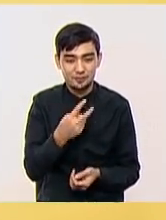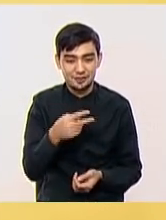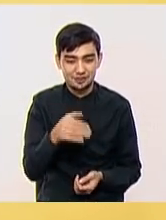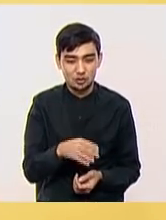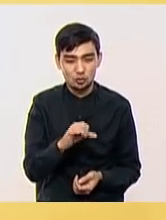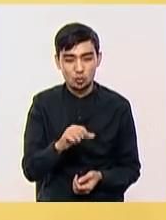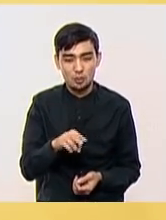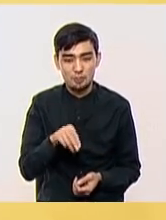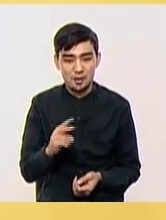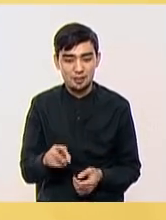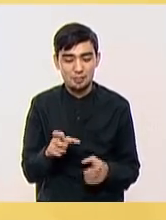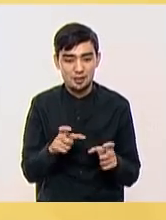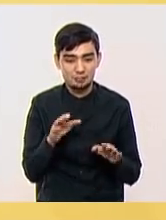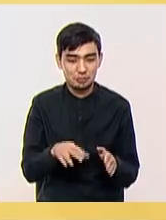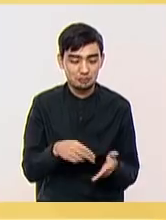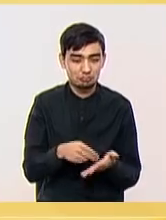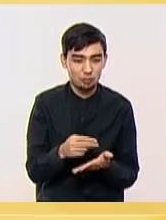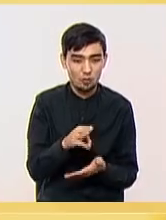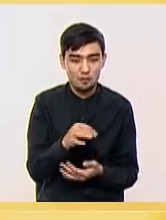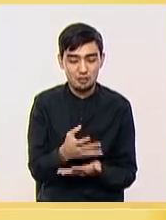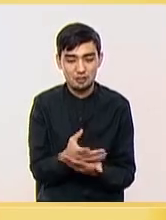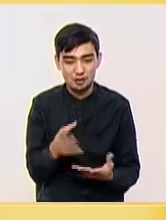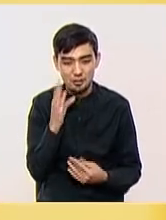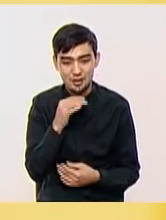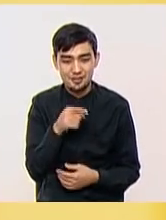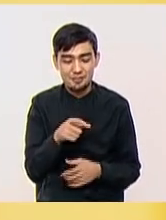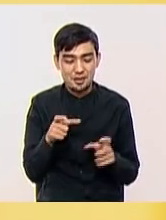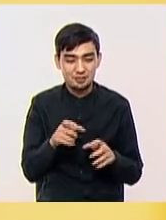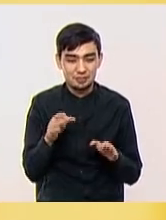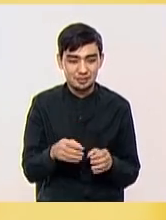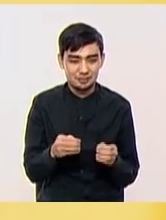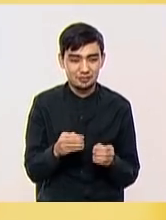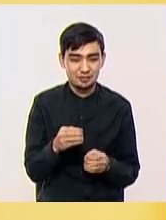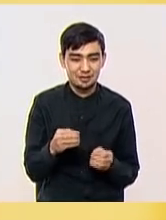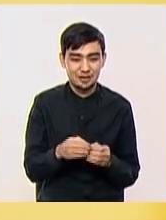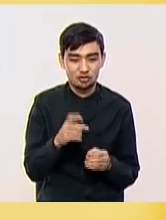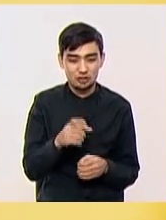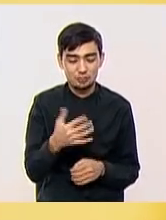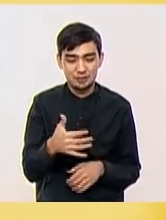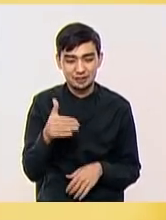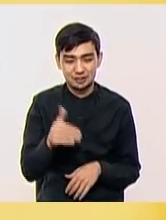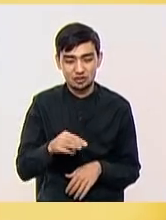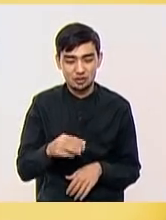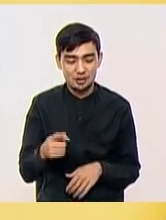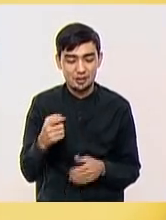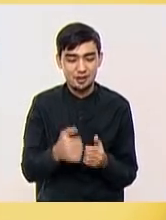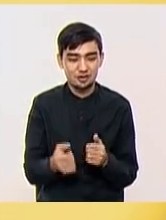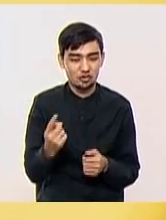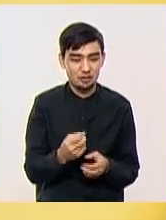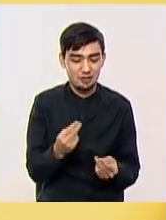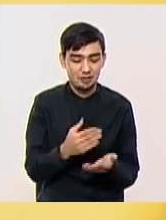Сулпак дүкенінен кез келген тауар ала алады. Сондай-ақ дәл осы дүкенге 10 адамға 50 мың теңгелік сертификат апта сайын